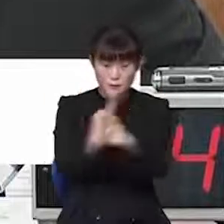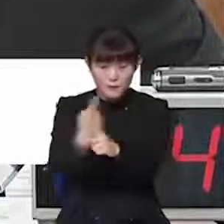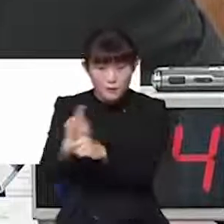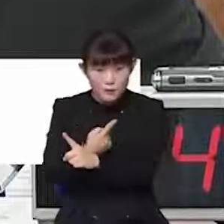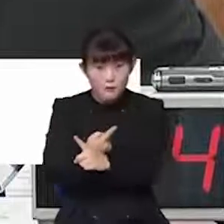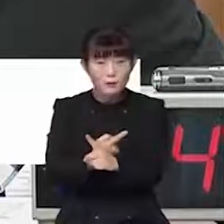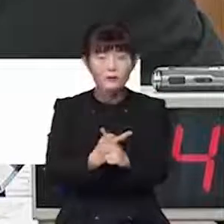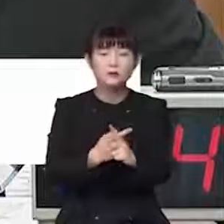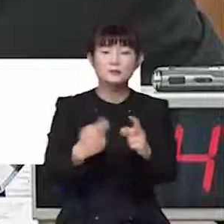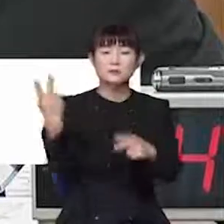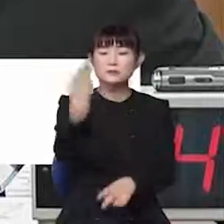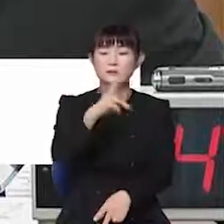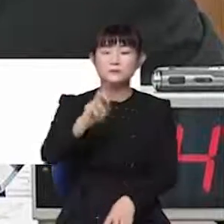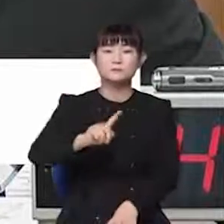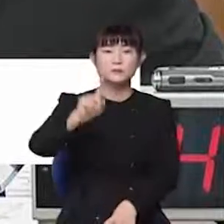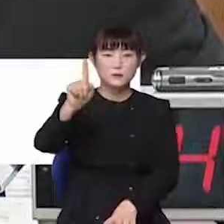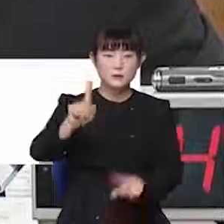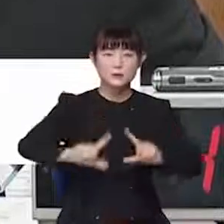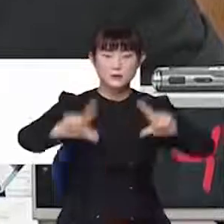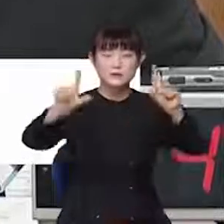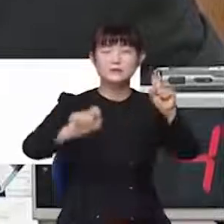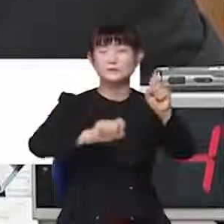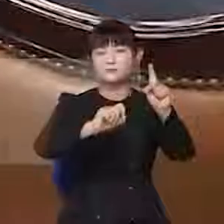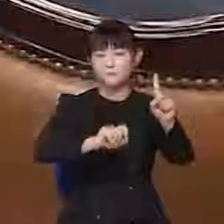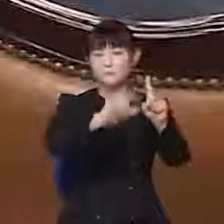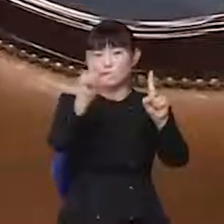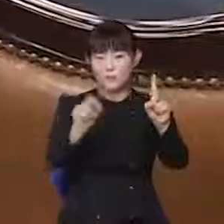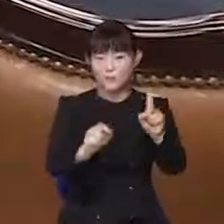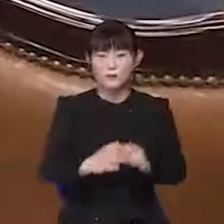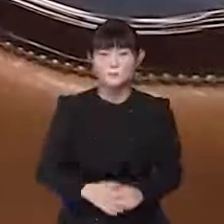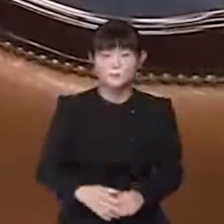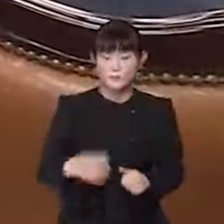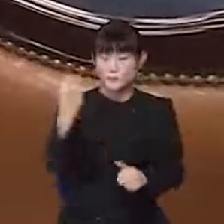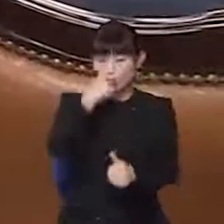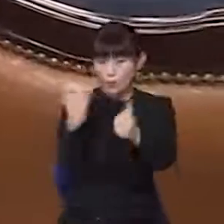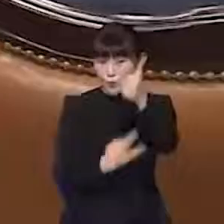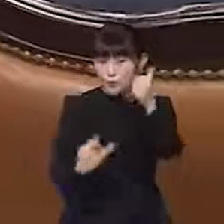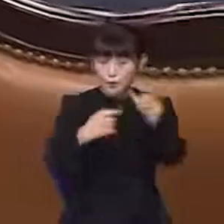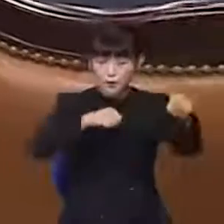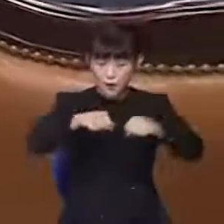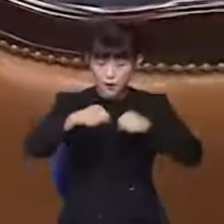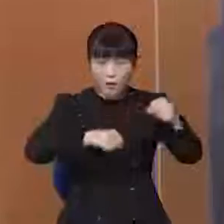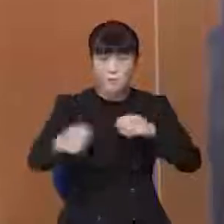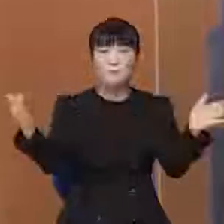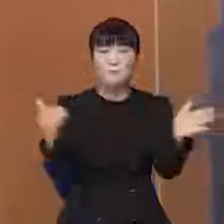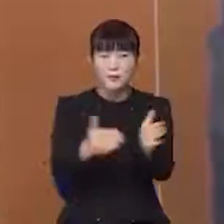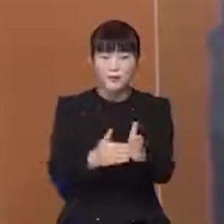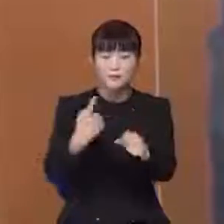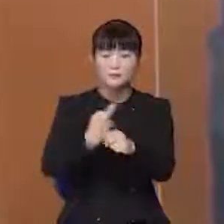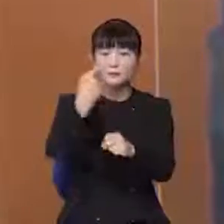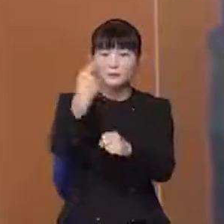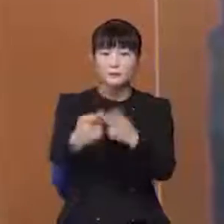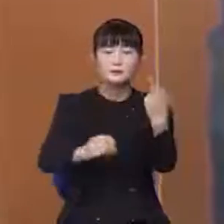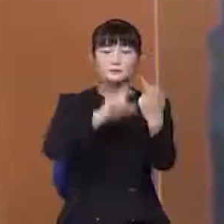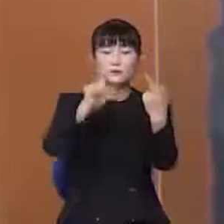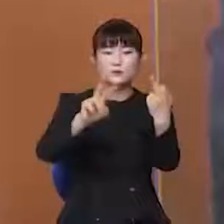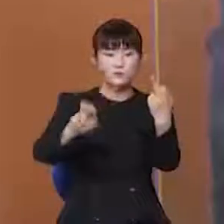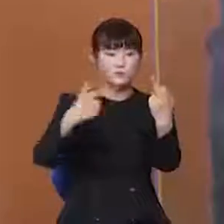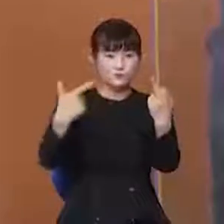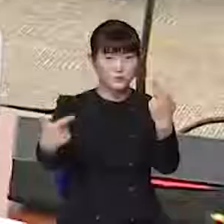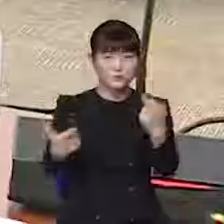것이 2021년 11월이었습니다. 진상조사위원회 활동이 종료되는 시기는 내년 12월